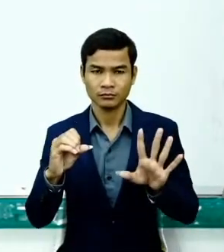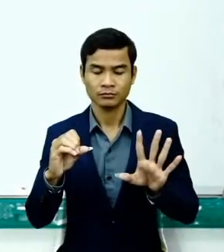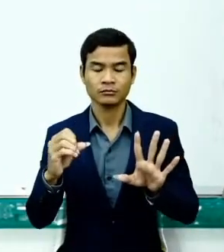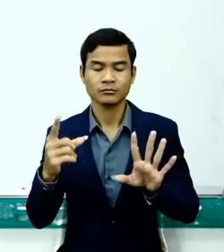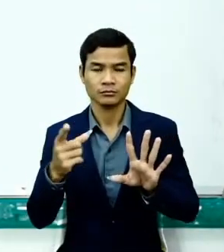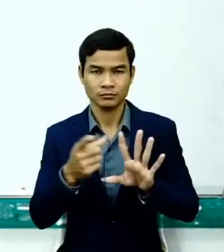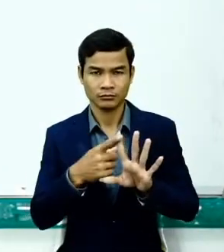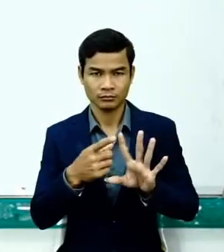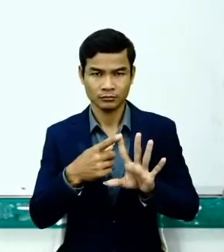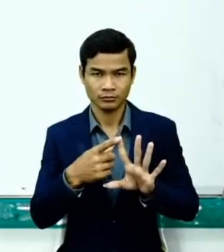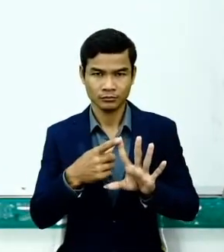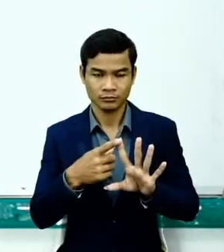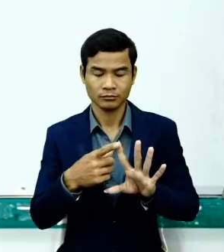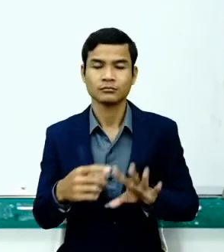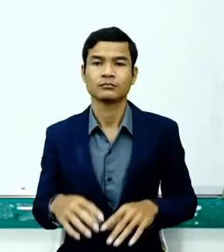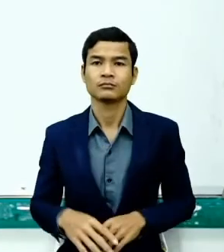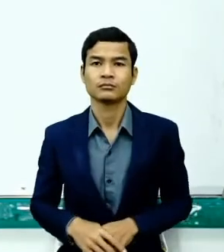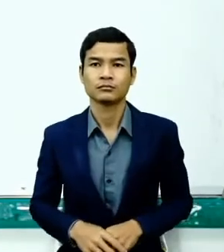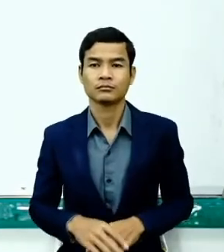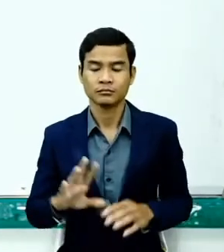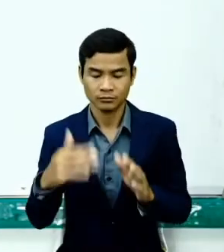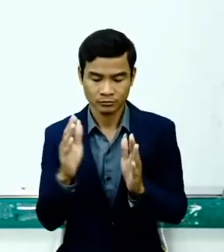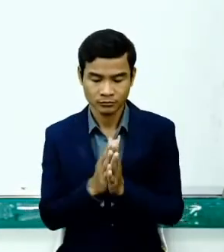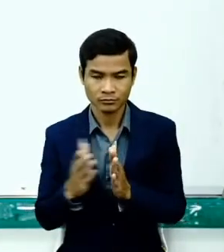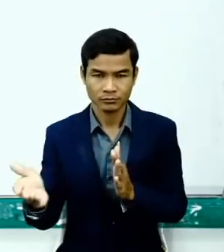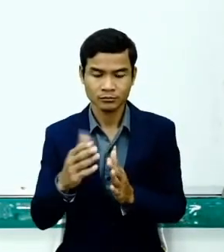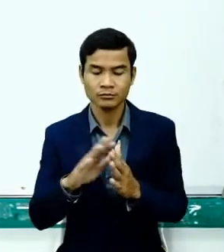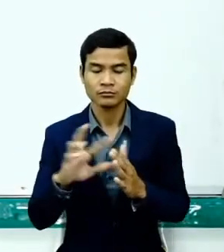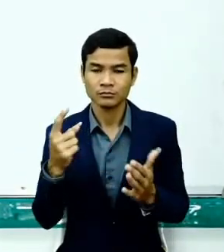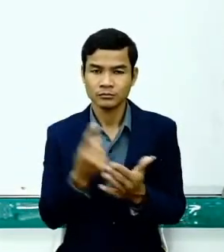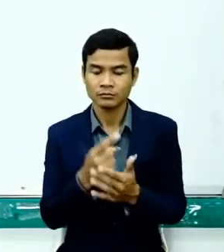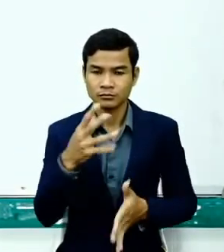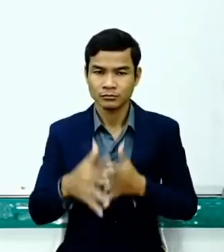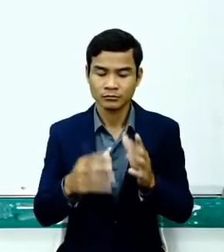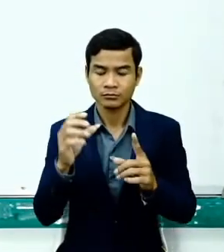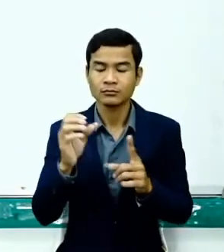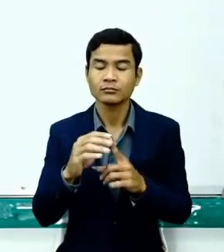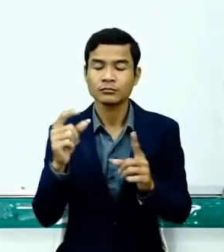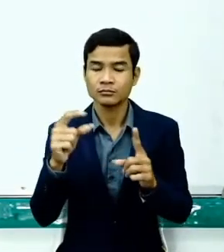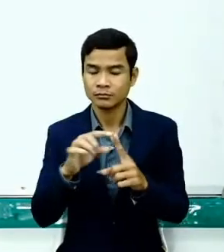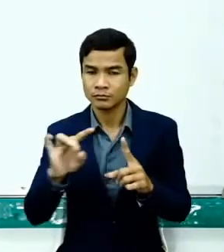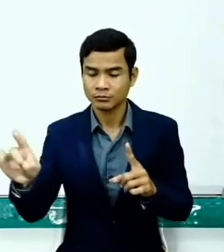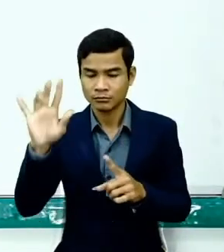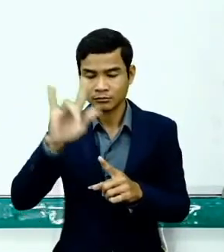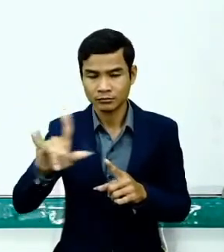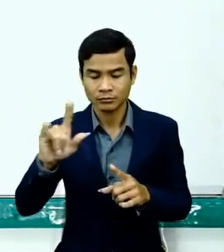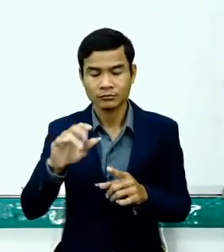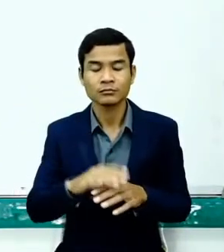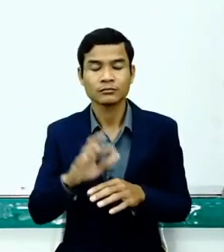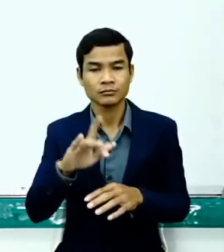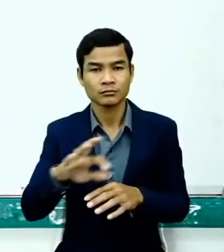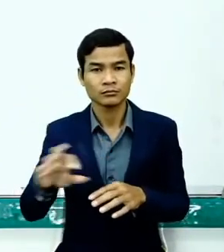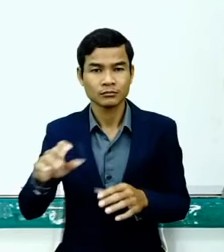អ៊ីលីចាអរគុណកូនដែលបានចូលរួមអានព្យាង្គដោយប្រើអក្សរចល័តឥឡូវនេះអ្នក